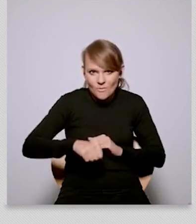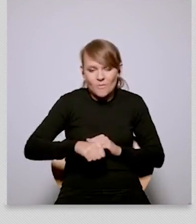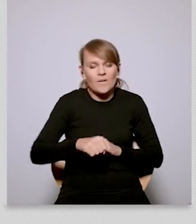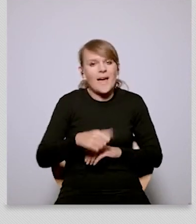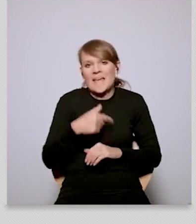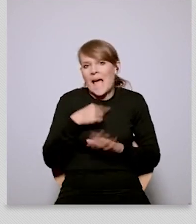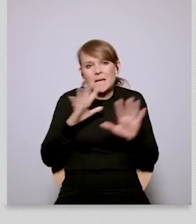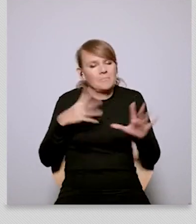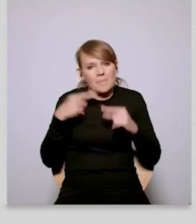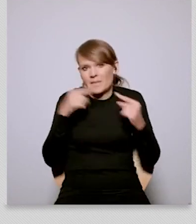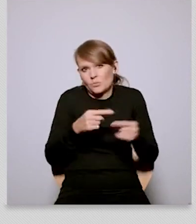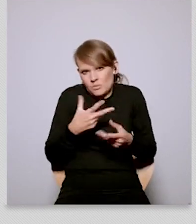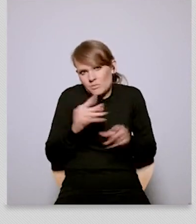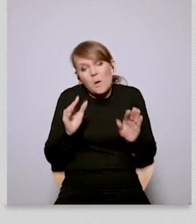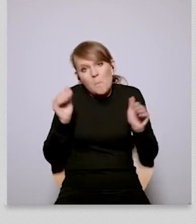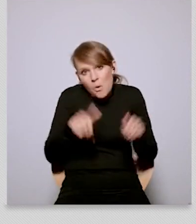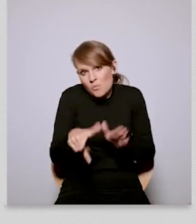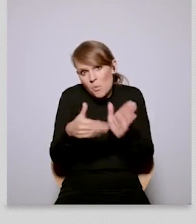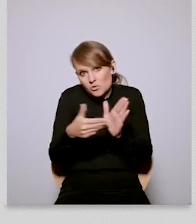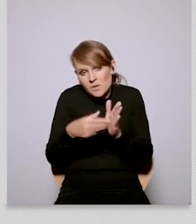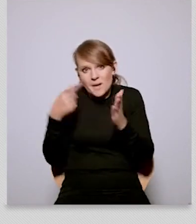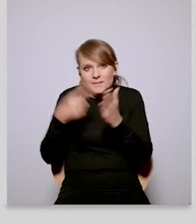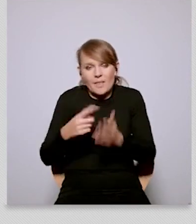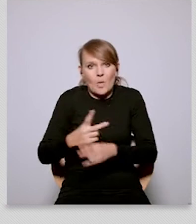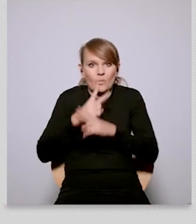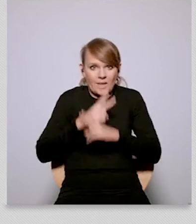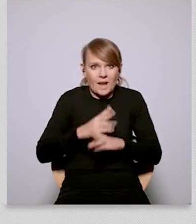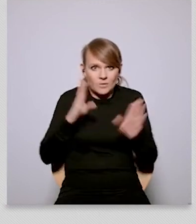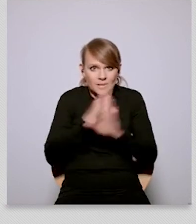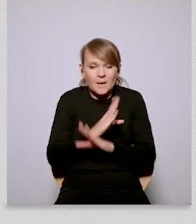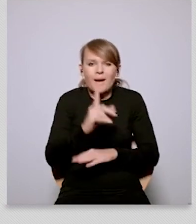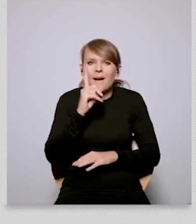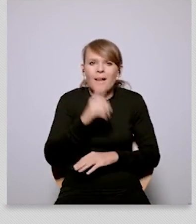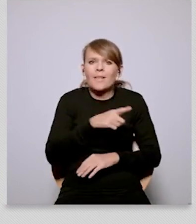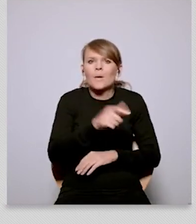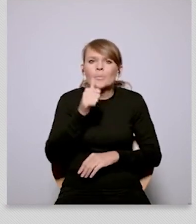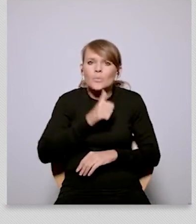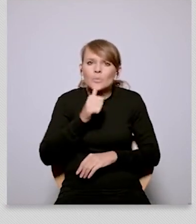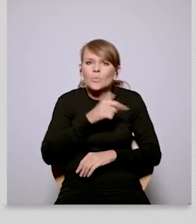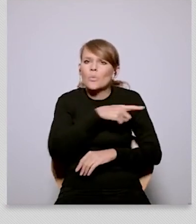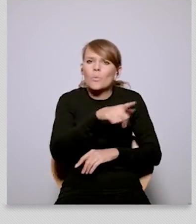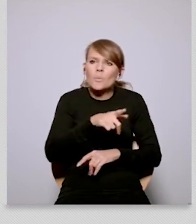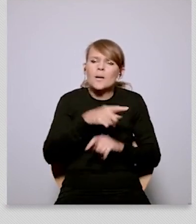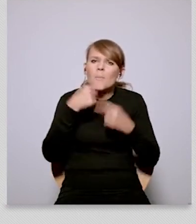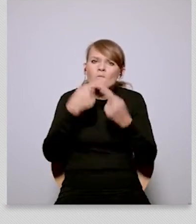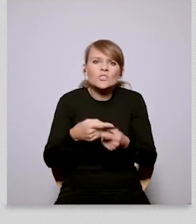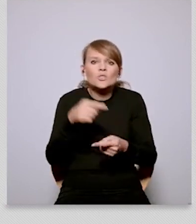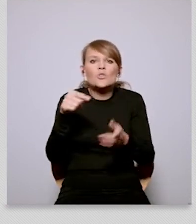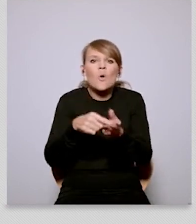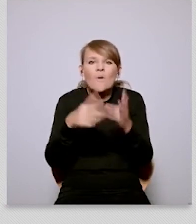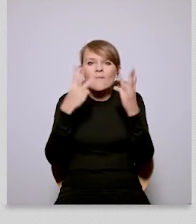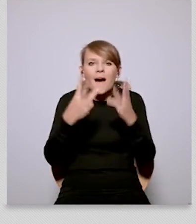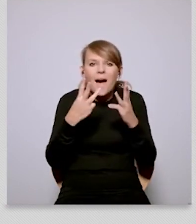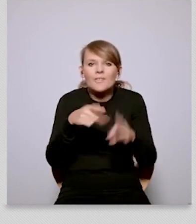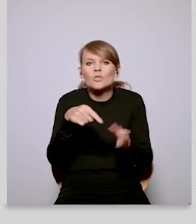ona jest potrzebna do osiągnięcia neutralności klimatycznej ale że próbuje się narzucić taką narrację że to jest element naszego bezpieczeństwa